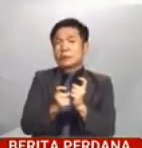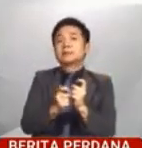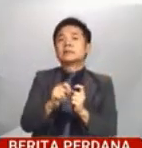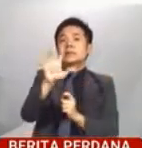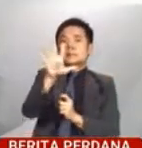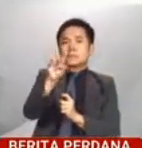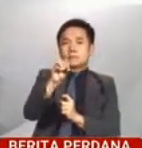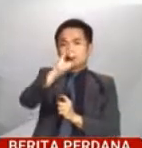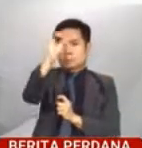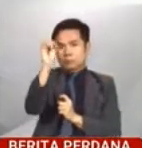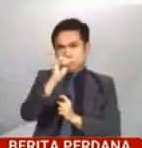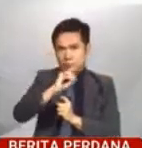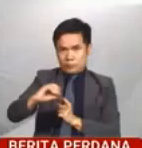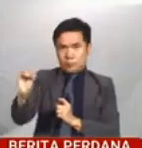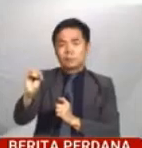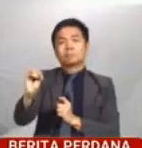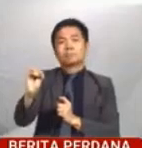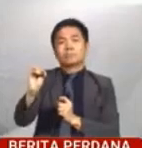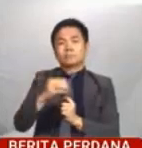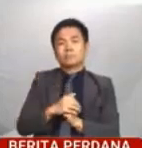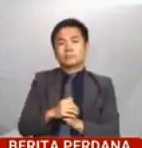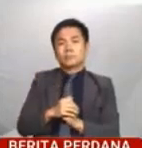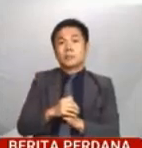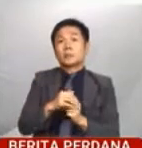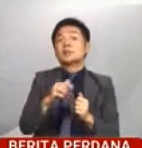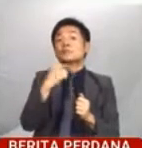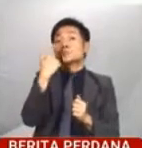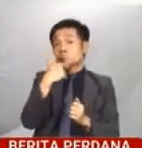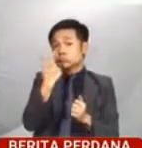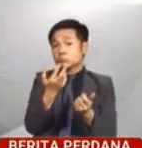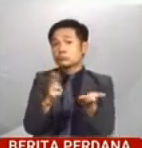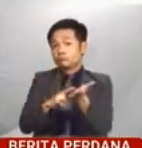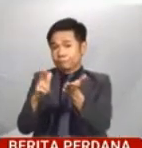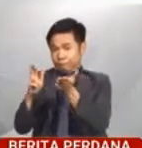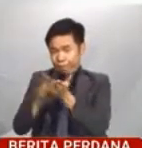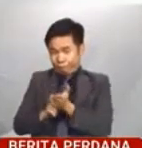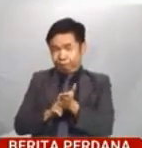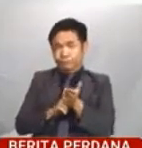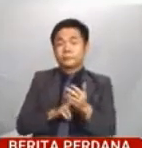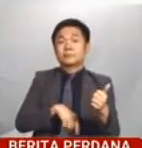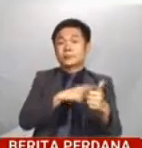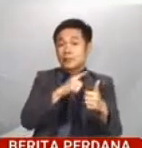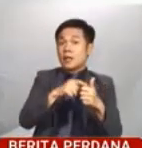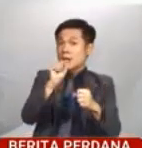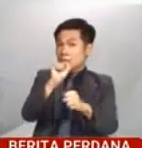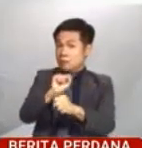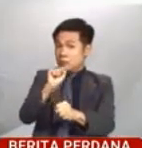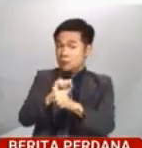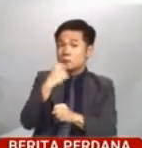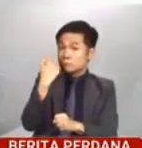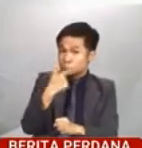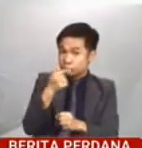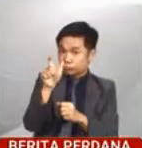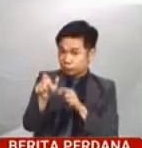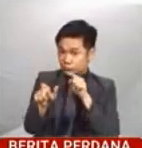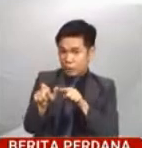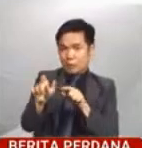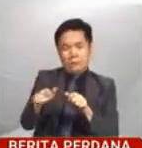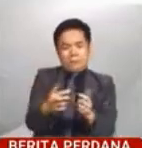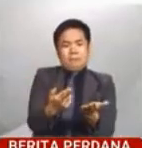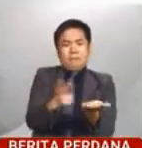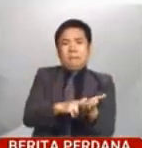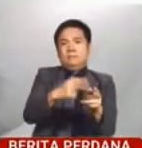50% daripada jumlah semasa atau yang berdaftar juga mengemukakan senarai pekerja yang terlibat semasa tempoh berkenaan serta